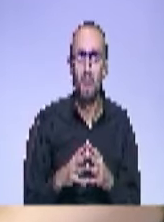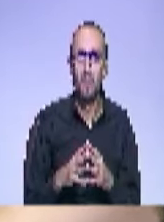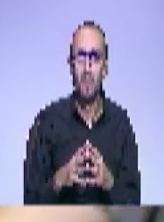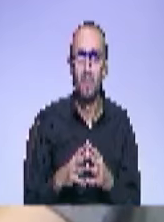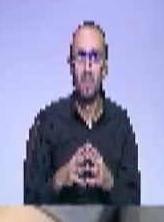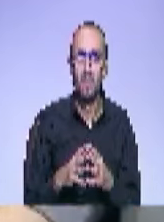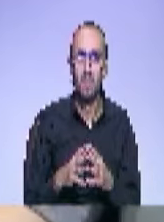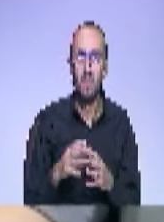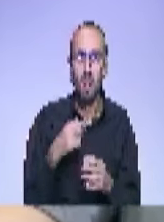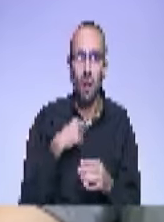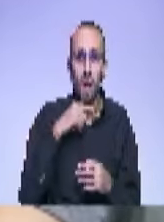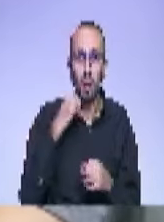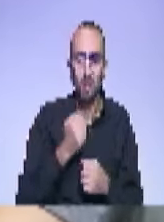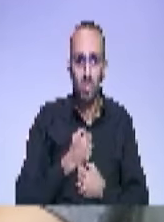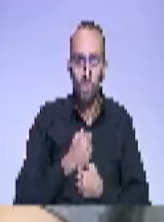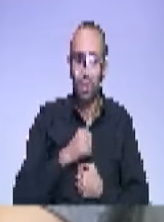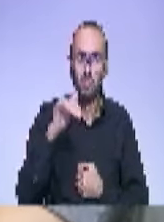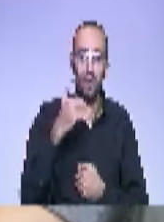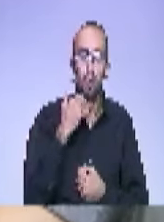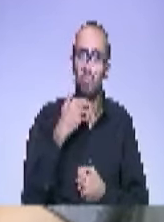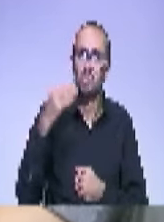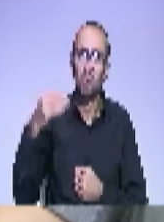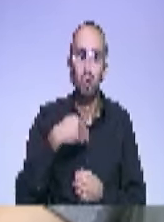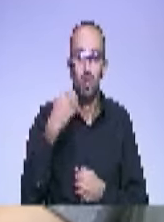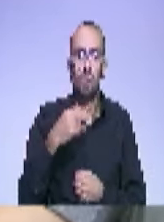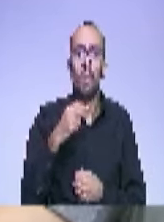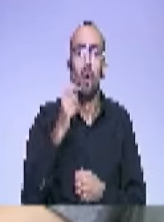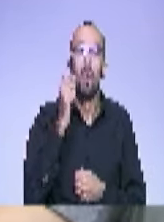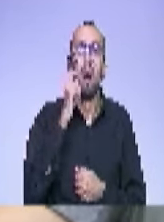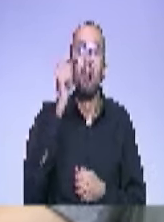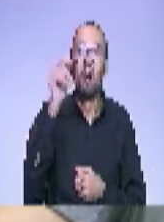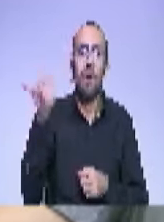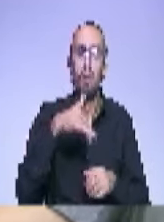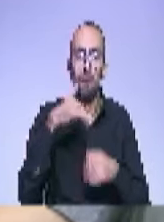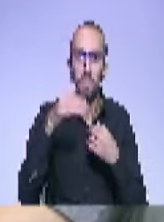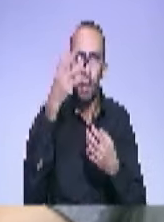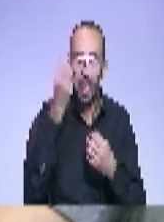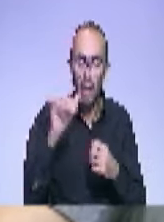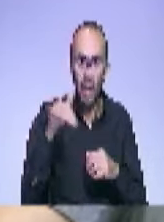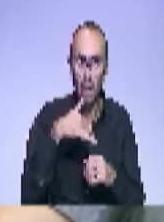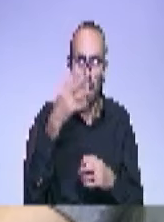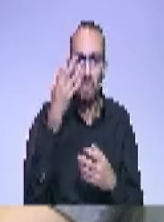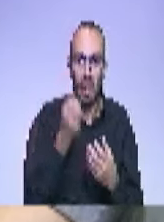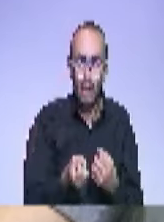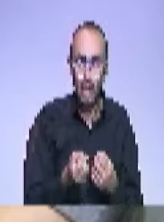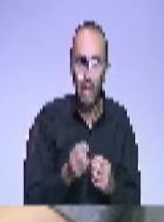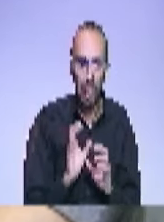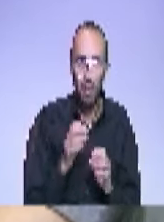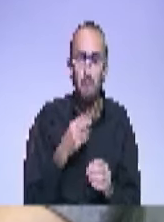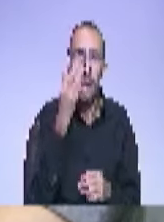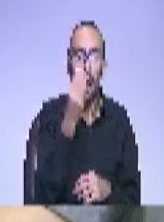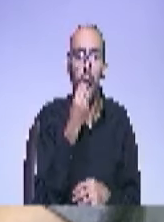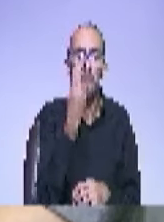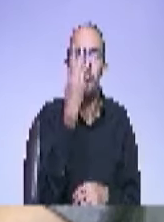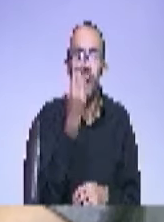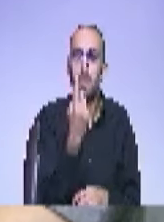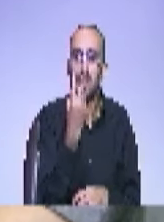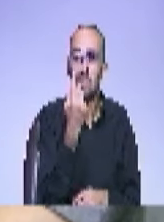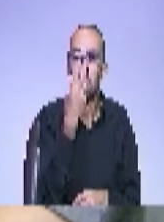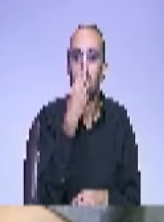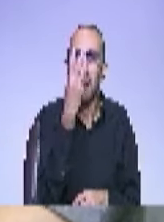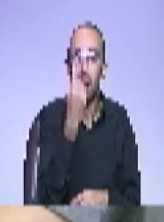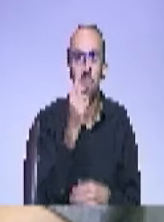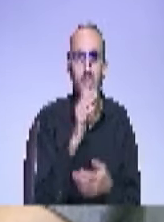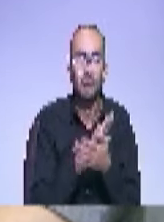يعني. اطلب ان هي يبقى ليا خصوصيه، مفيش اكل لما الرجاله تيجي بالليل. يعني بالليل هي وجبه واحده بالليل اكلها.